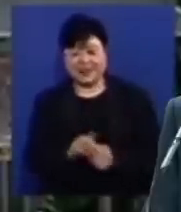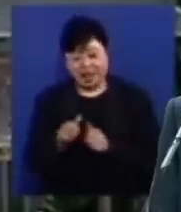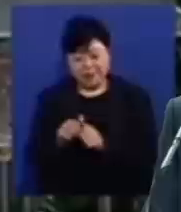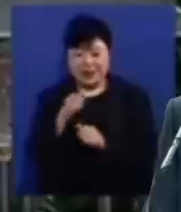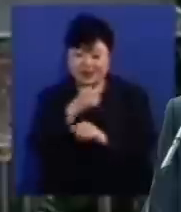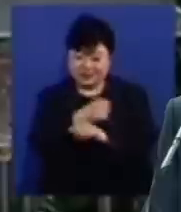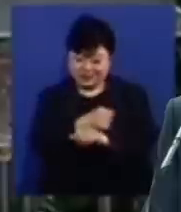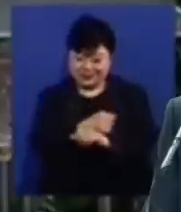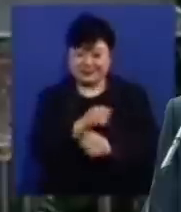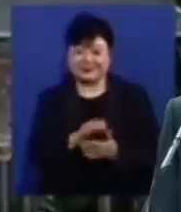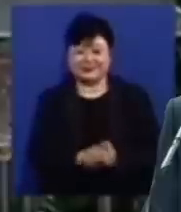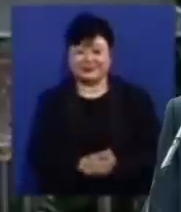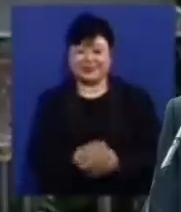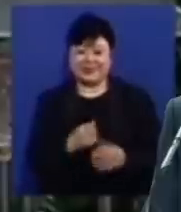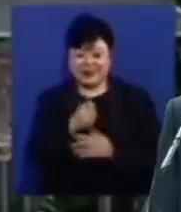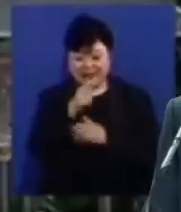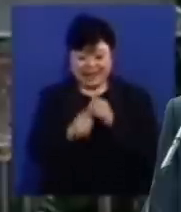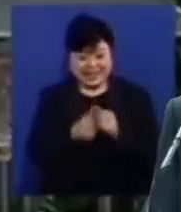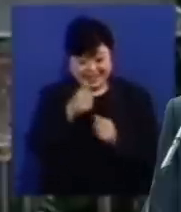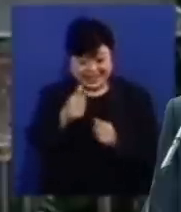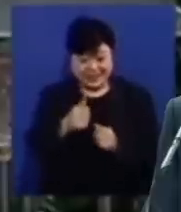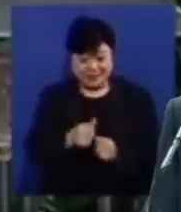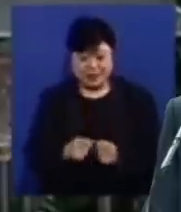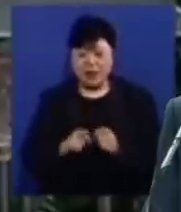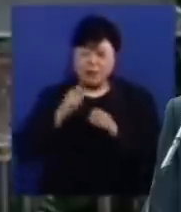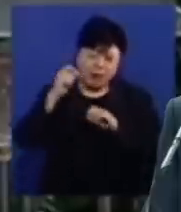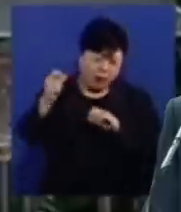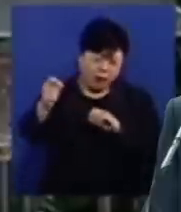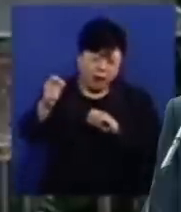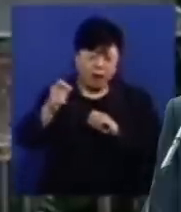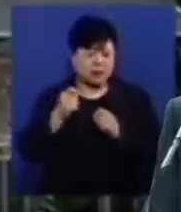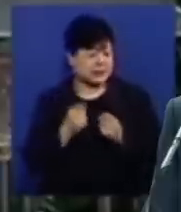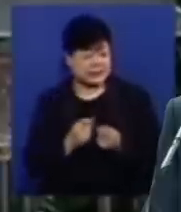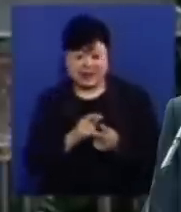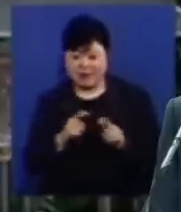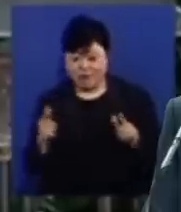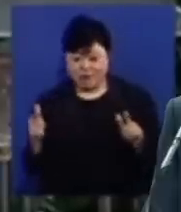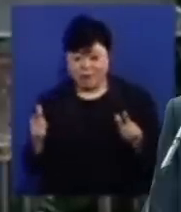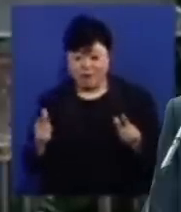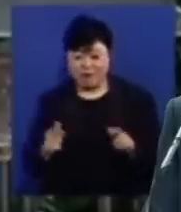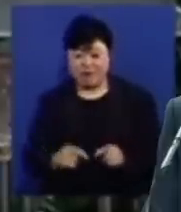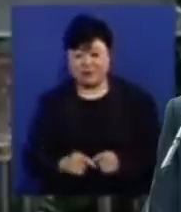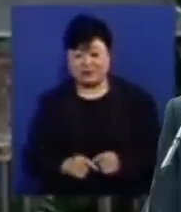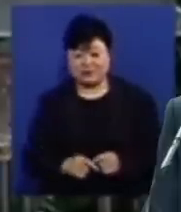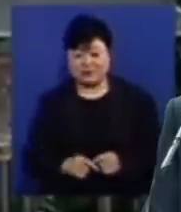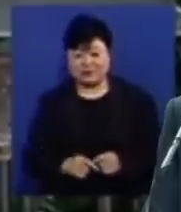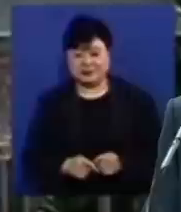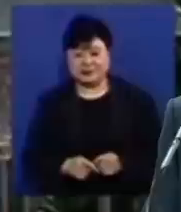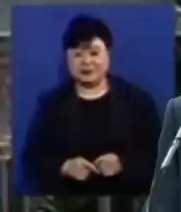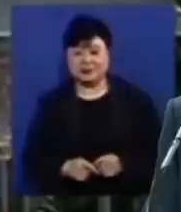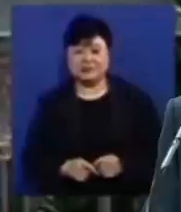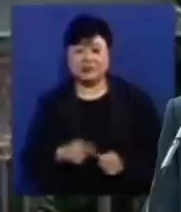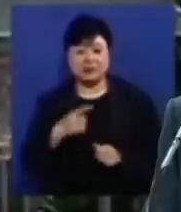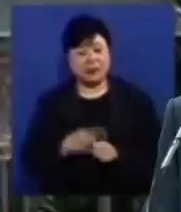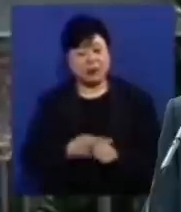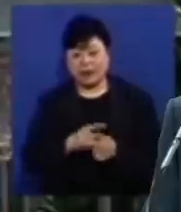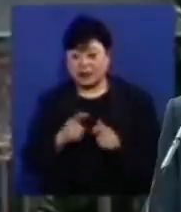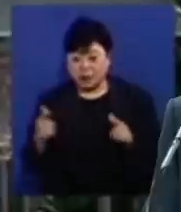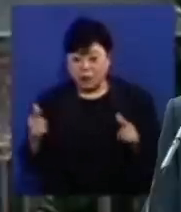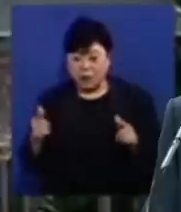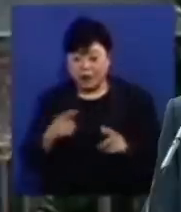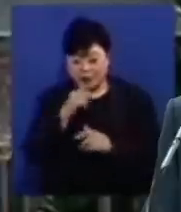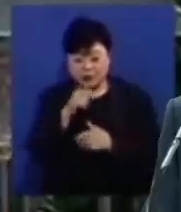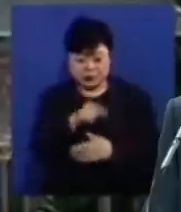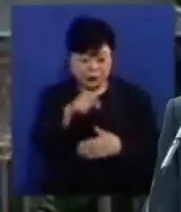동행하시거든. 그러므로 하나님이 구만리 장신 멀리 계신 것이 아니고 막연한 형이상학적인 하나님이 아니고